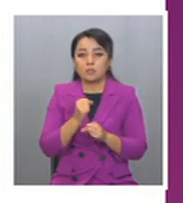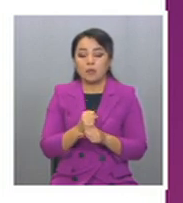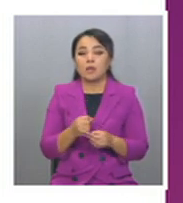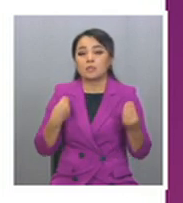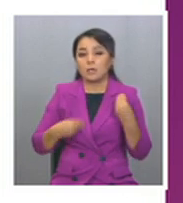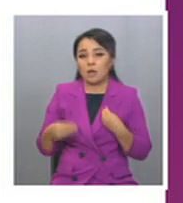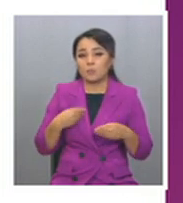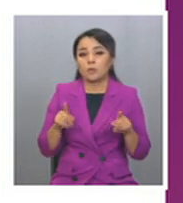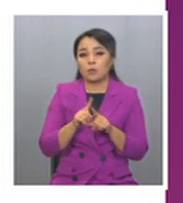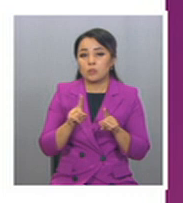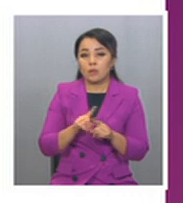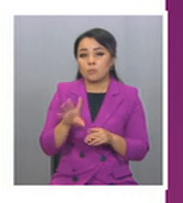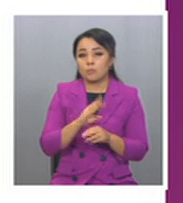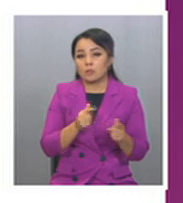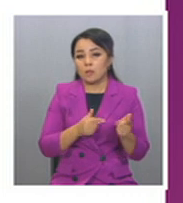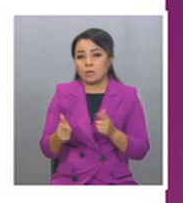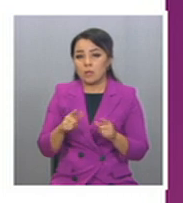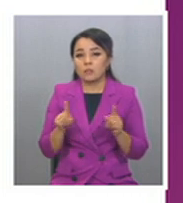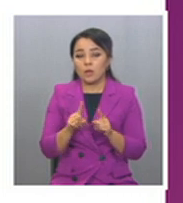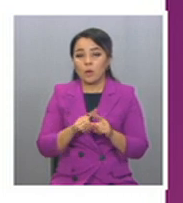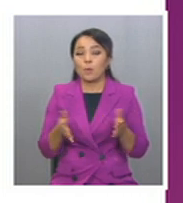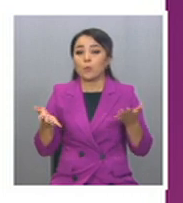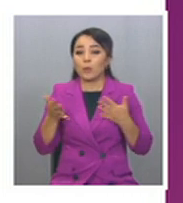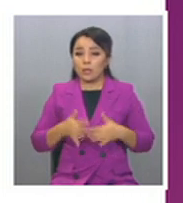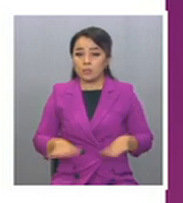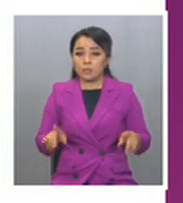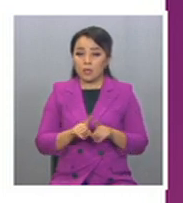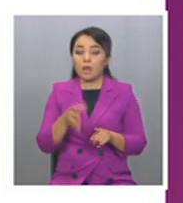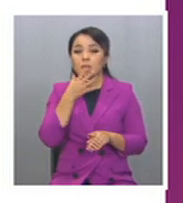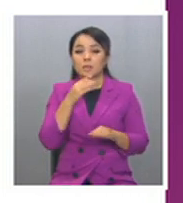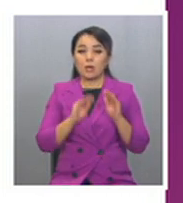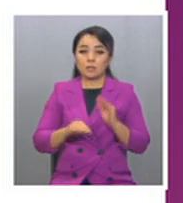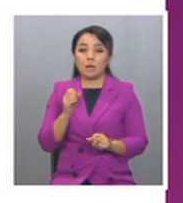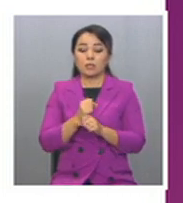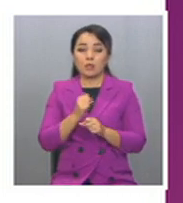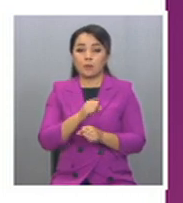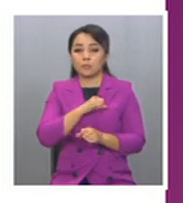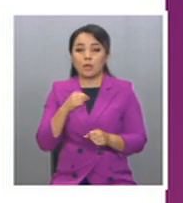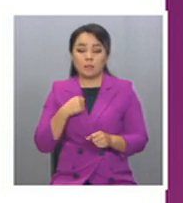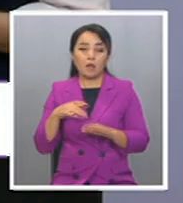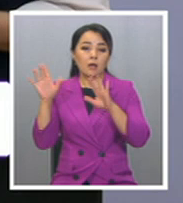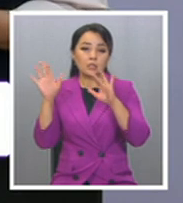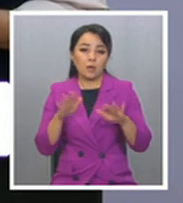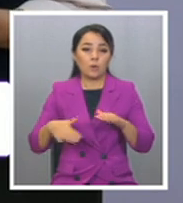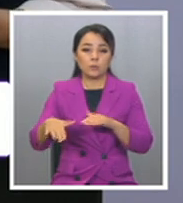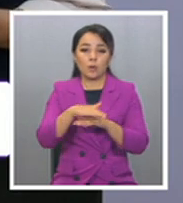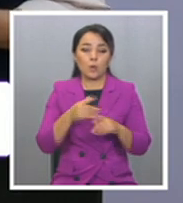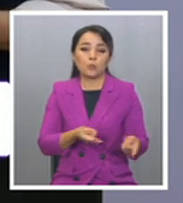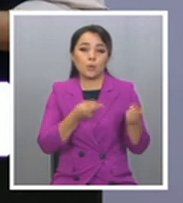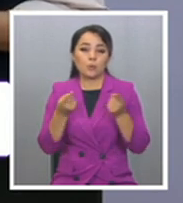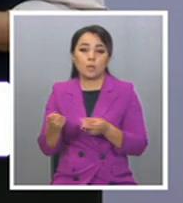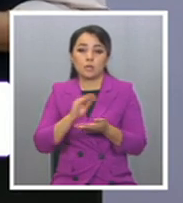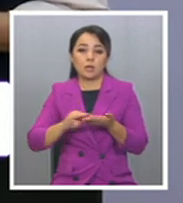кие отырып, жібек көйлектерін, әшекей бұйымдарын тағып қардың үстімен көшті деп жазған